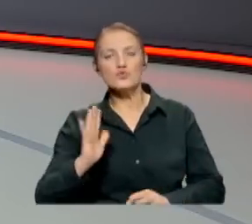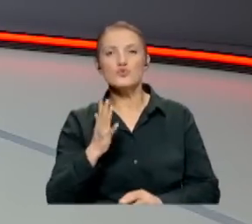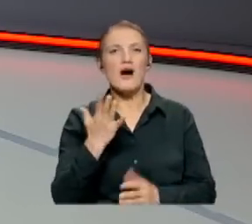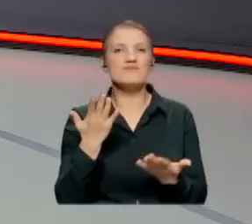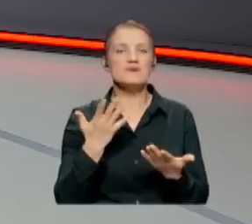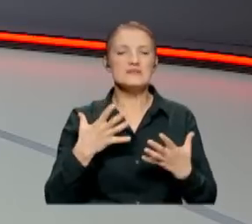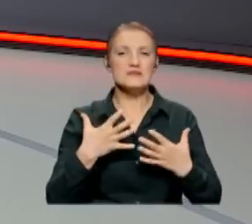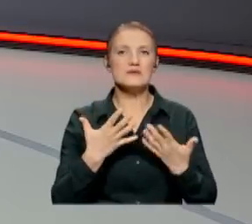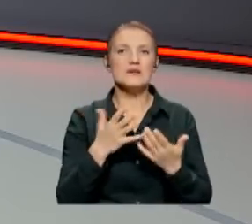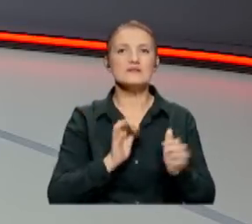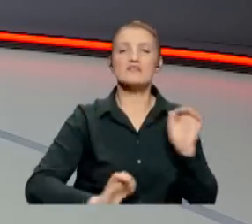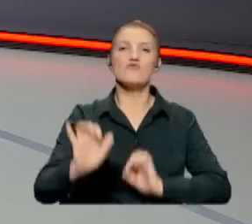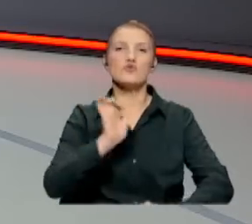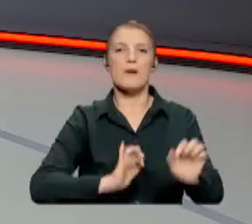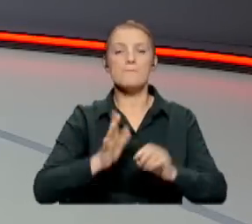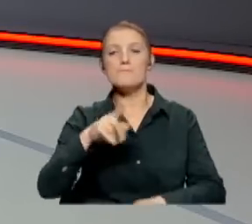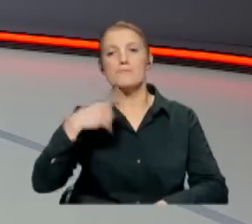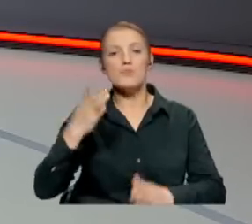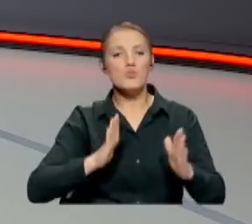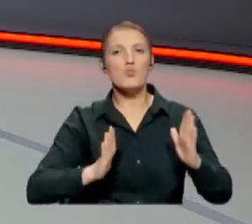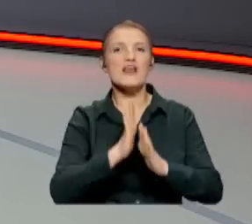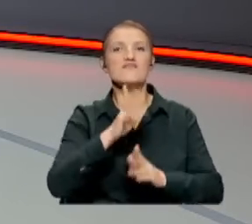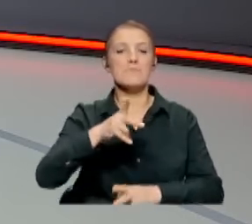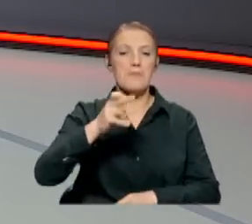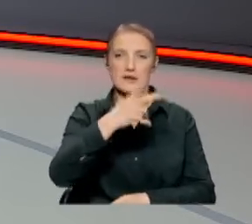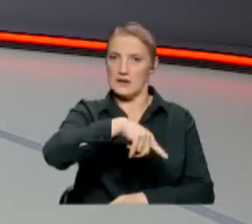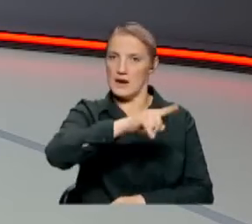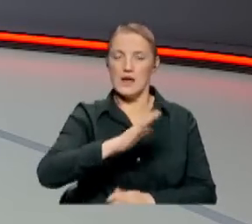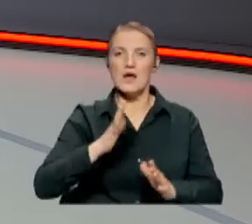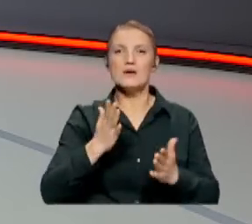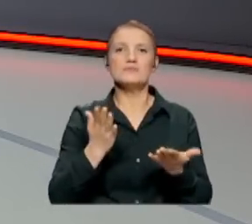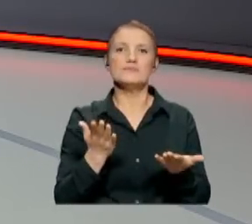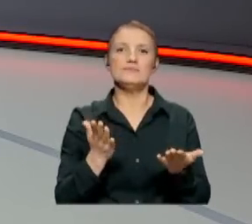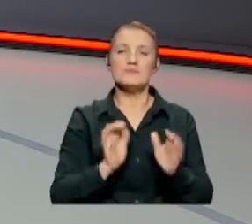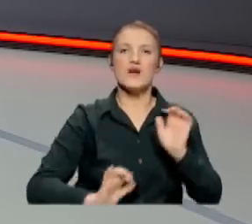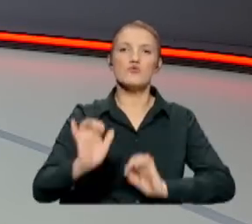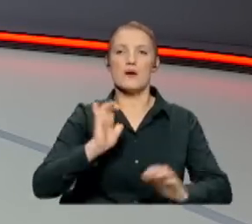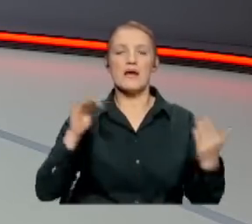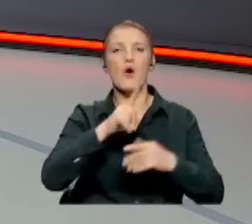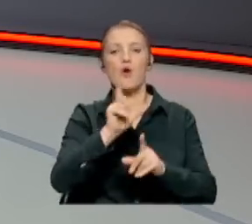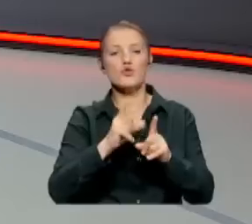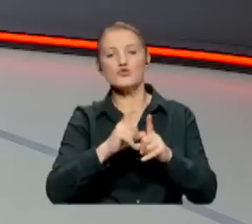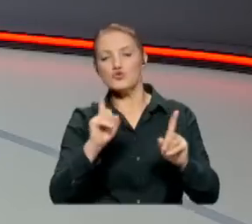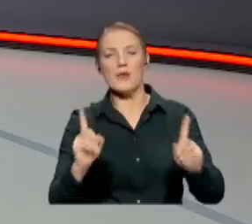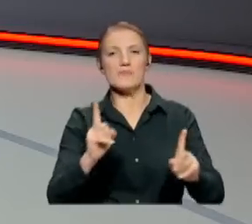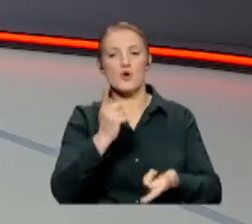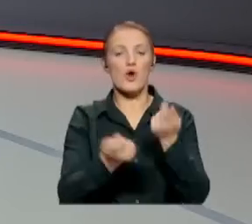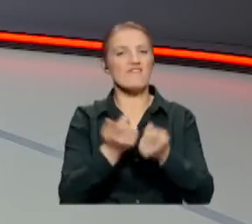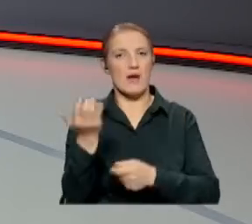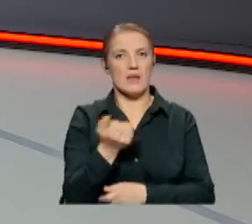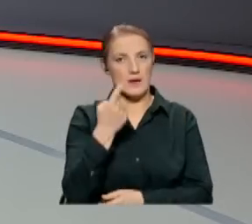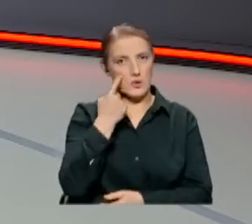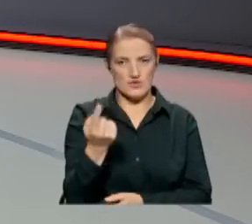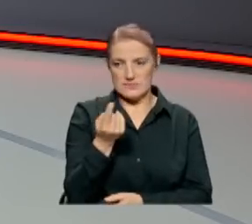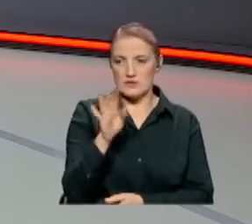savunmalar geliyor ki Yani başka partilerde muhalefet partilerinden falan böyle e o dönemde görev alanlardan birazdan zaten onu